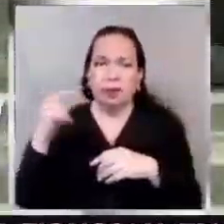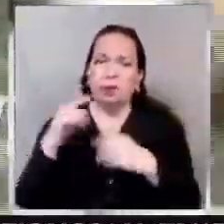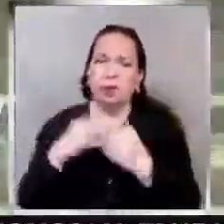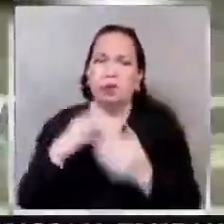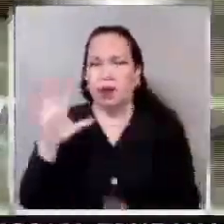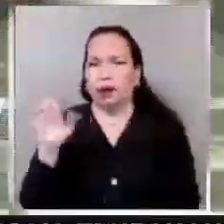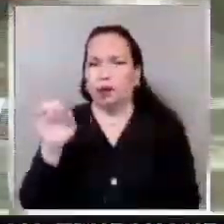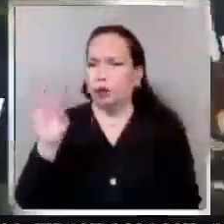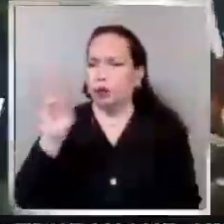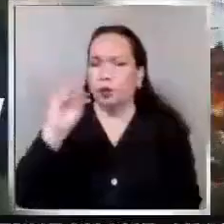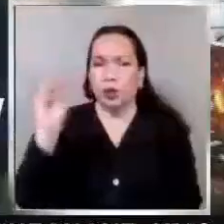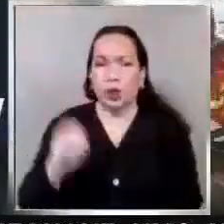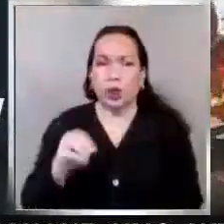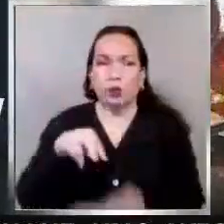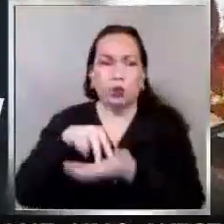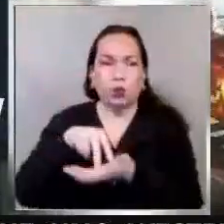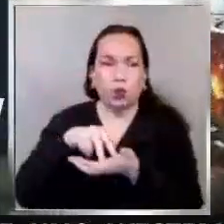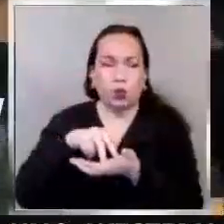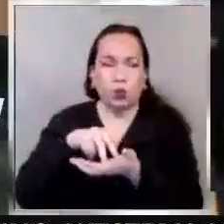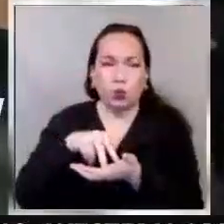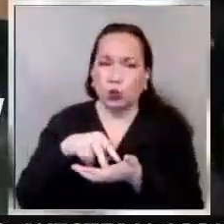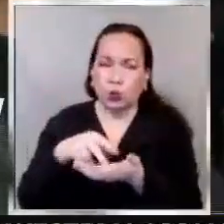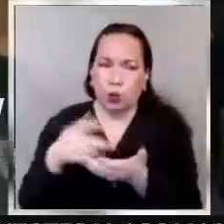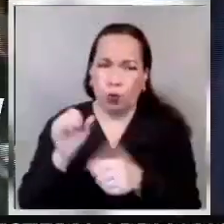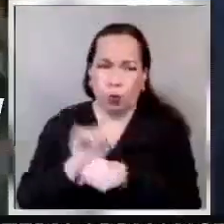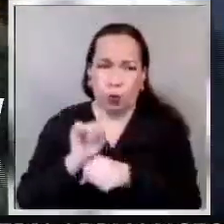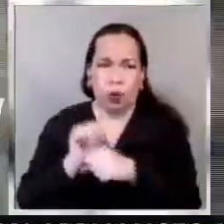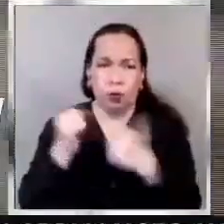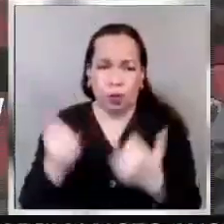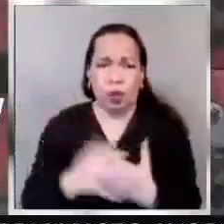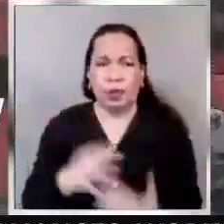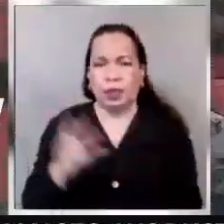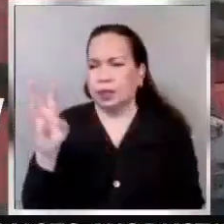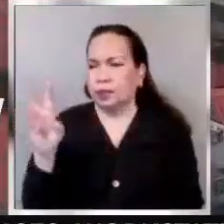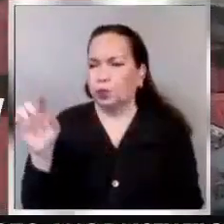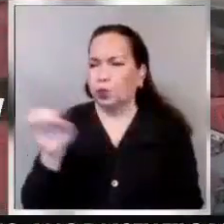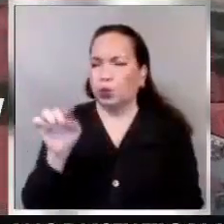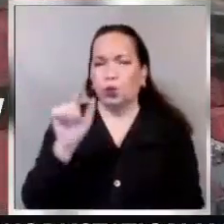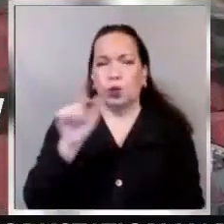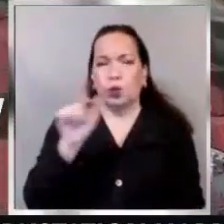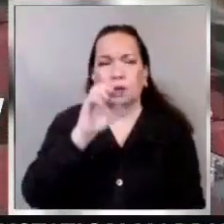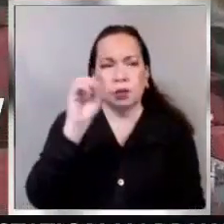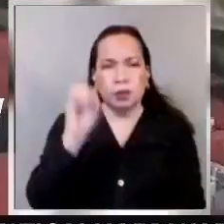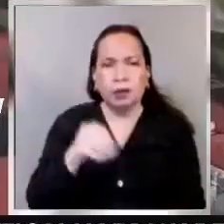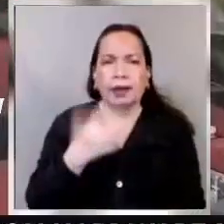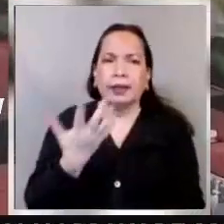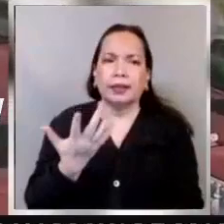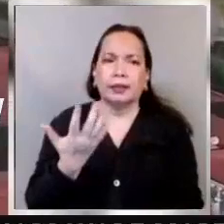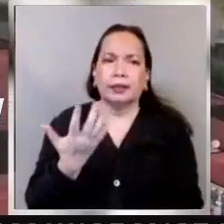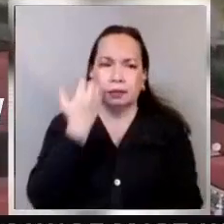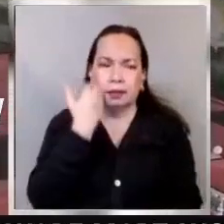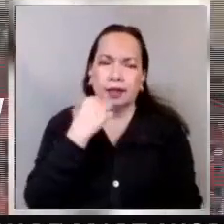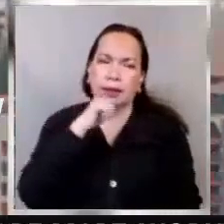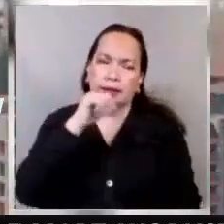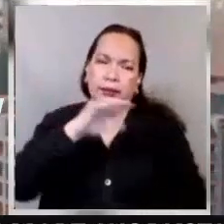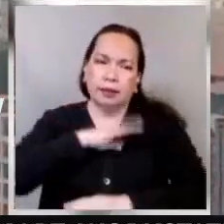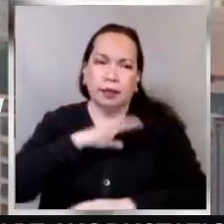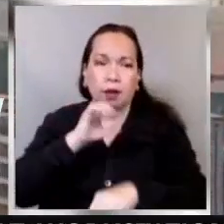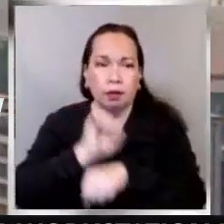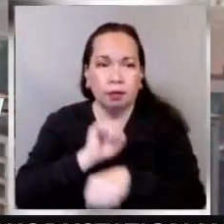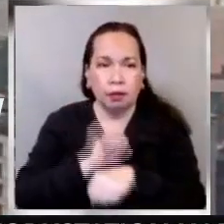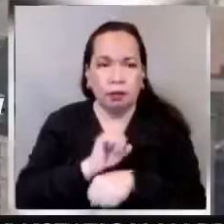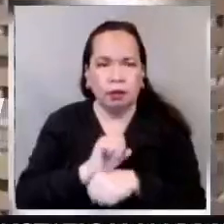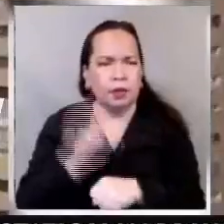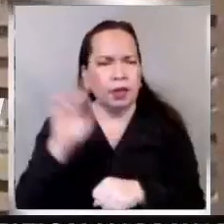ngayon, habang 17-20% naman ang underemployment. Isa sa mga solusyon sa problema sa pasahod, sabi